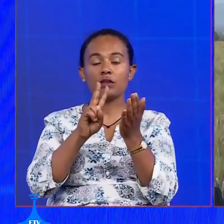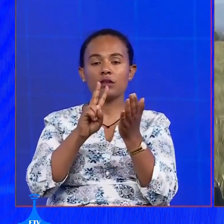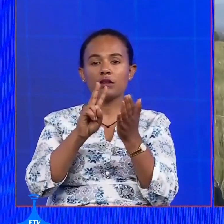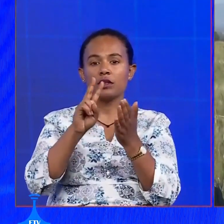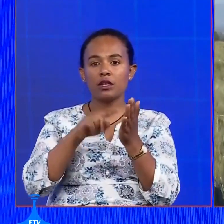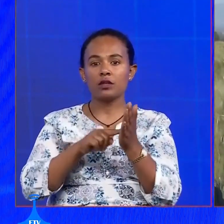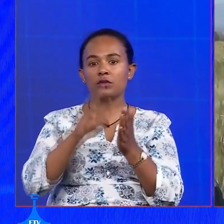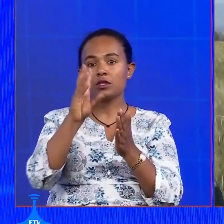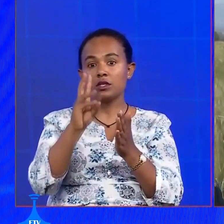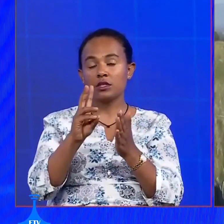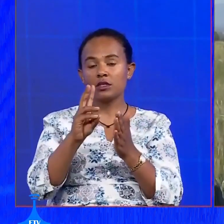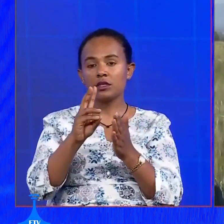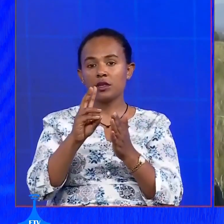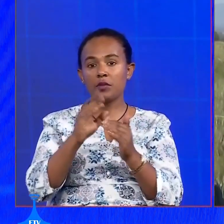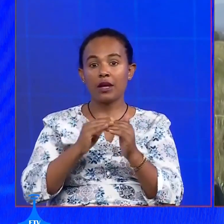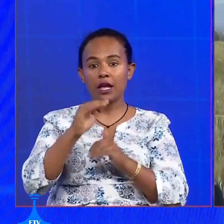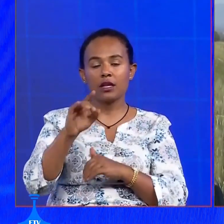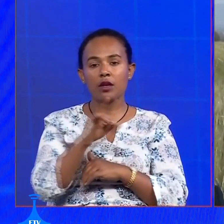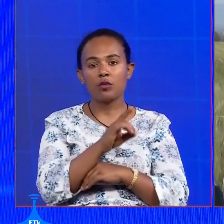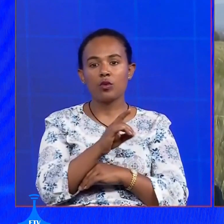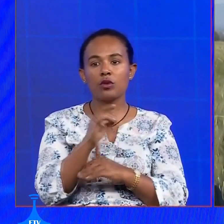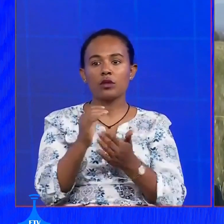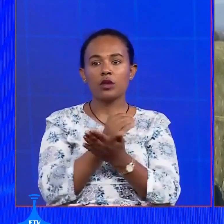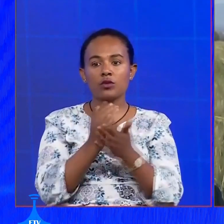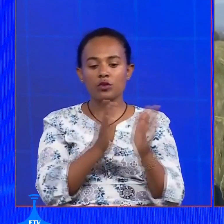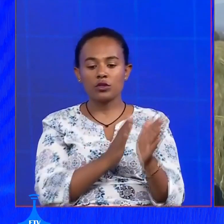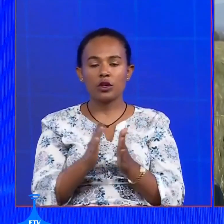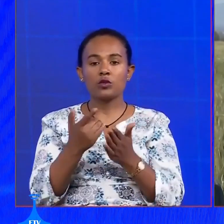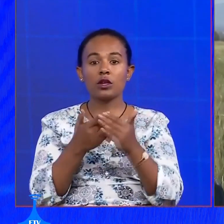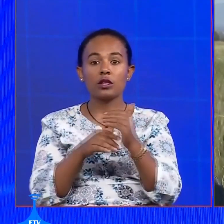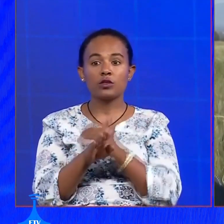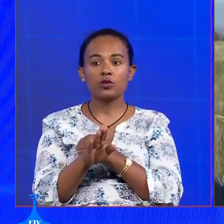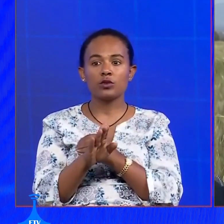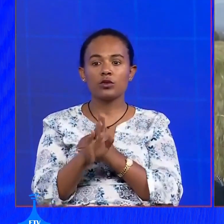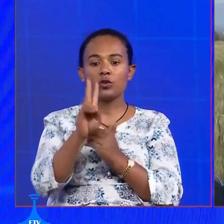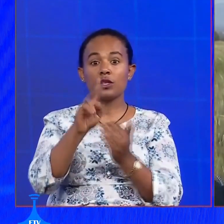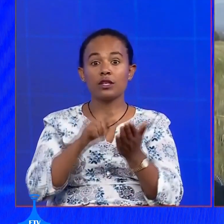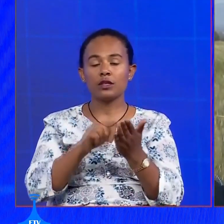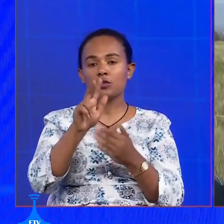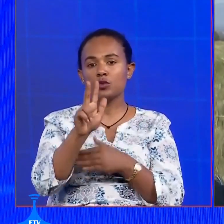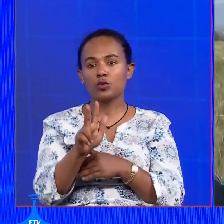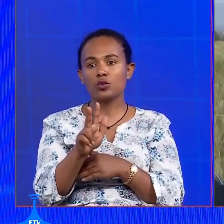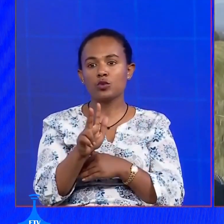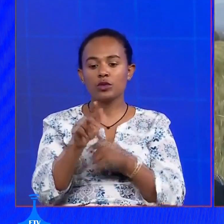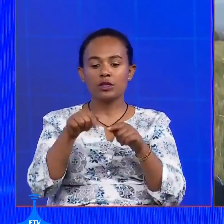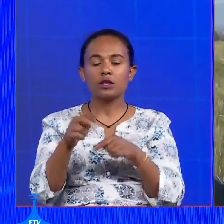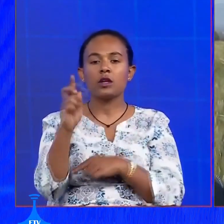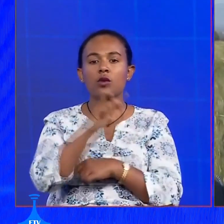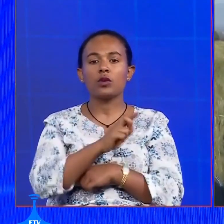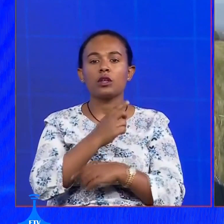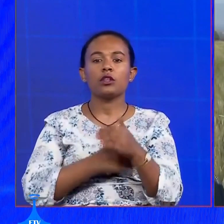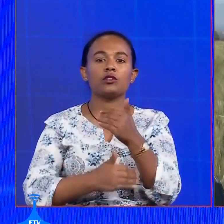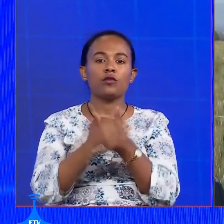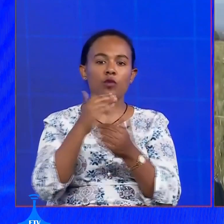ወደ 2.6 ሚሊዮን ሄክታር የሚሆነው መሬት ታርሶ ዘጋይቷል ከዛ ውስጥ 2.3 ሚሊዮኑ እስከ ዛሬ ሁለት ተሸፍኗል በዘር